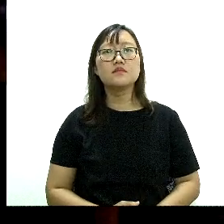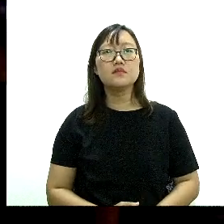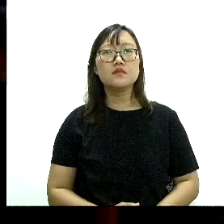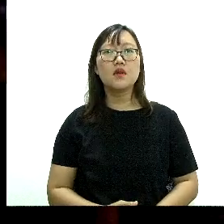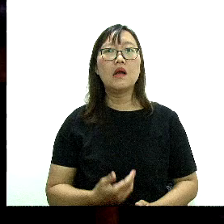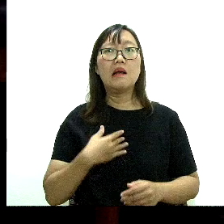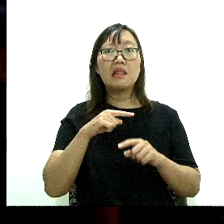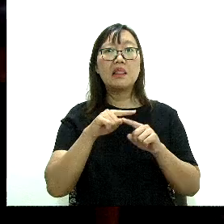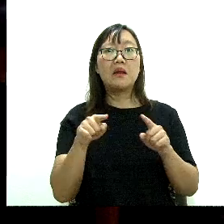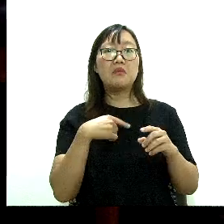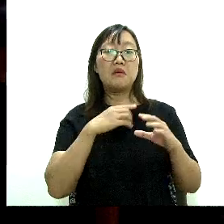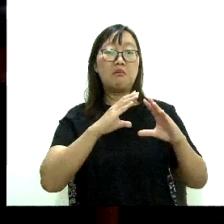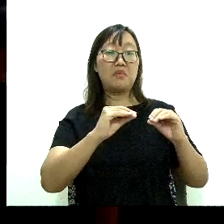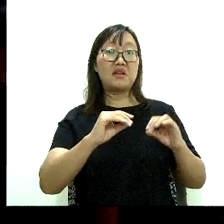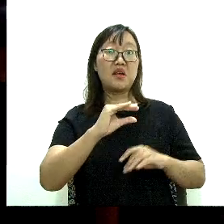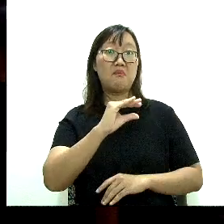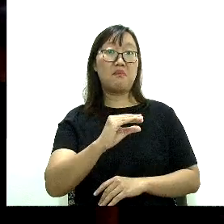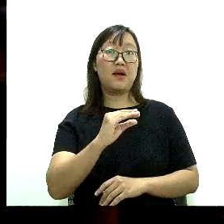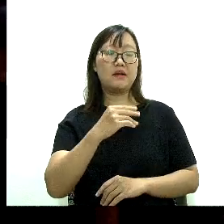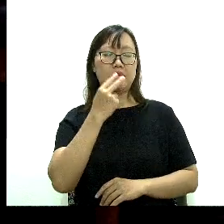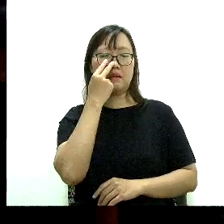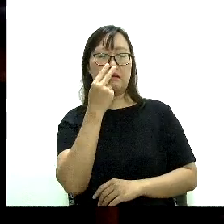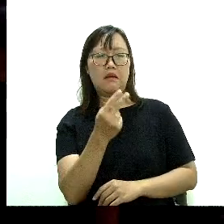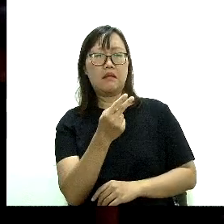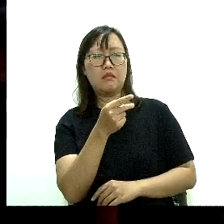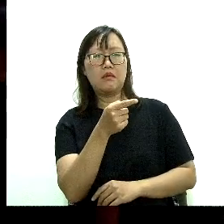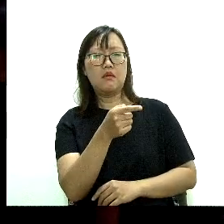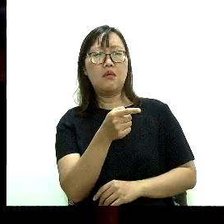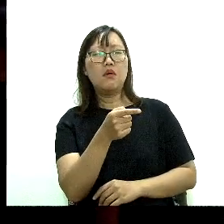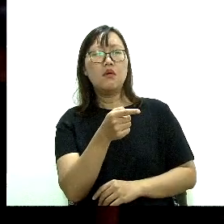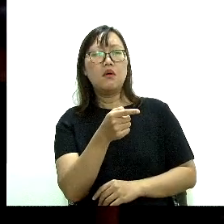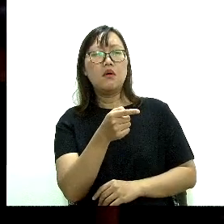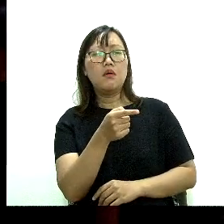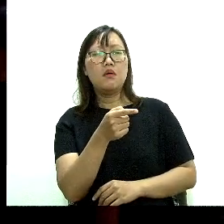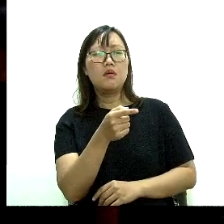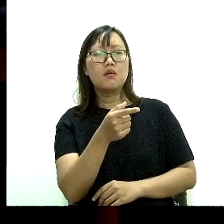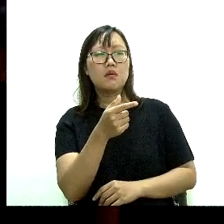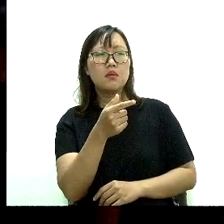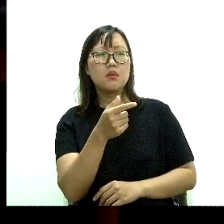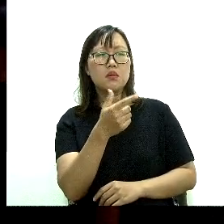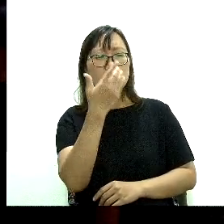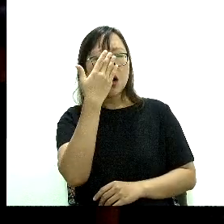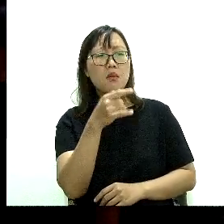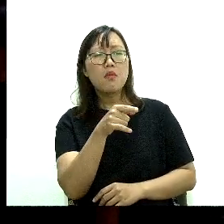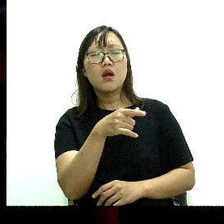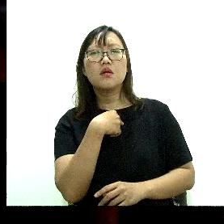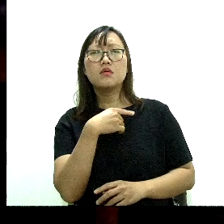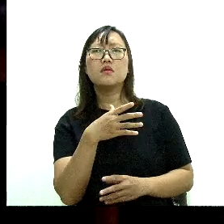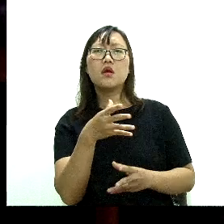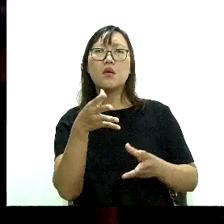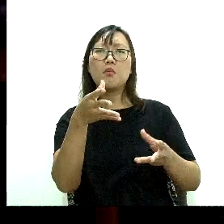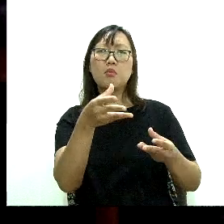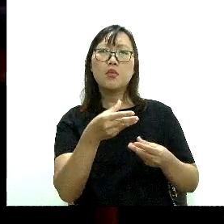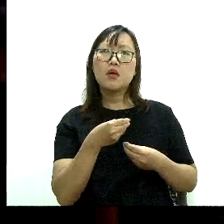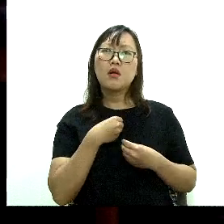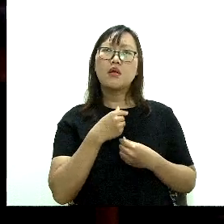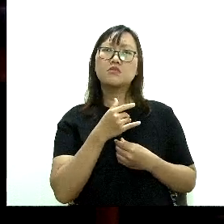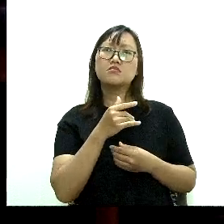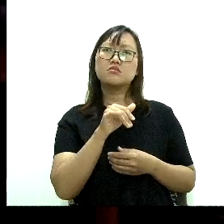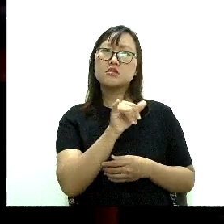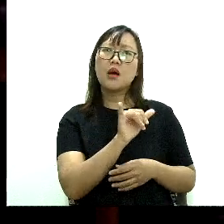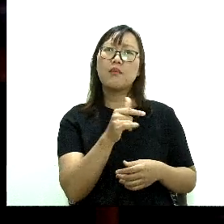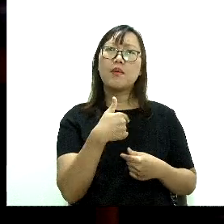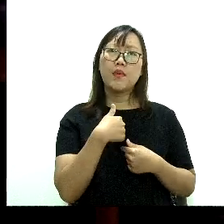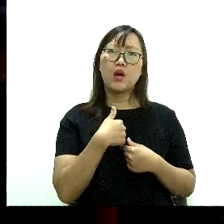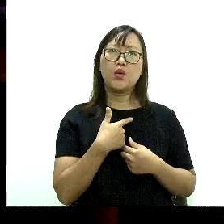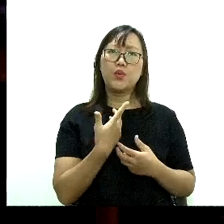mendapat berkat yang sama dan Allah menyelamatkannya. Maka bacaan pertama berkata, jalan pikiran Allah lain